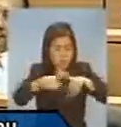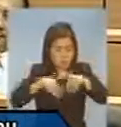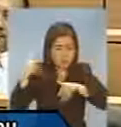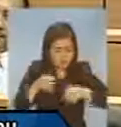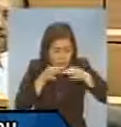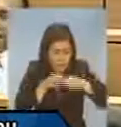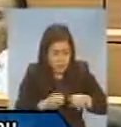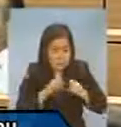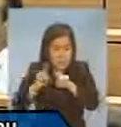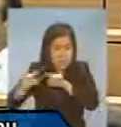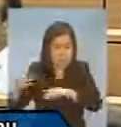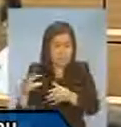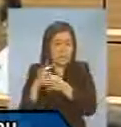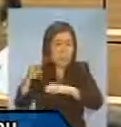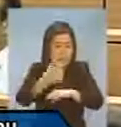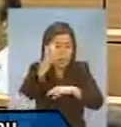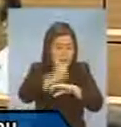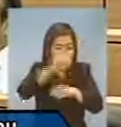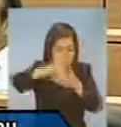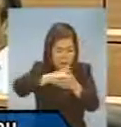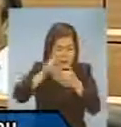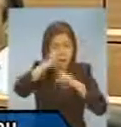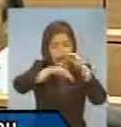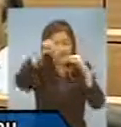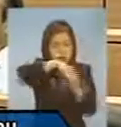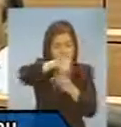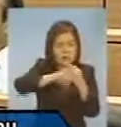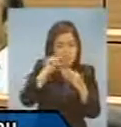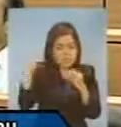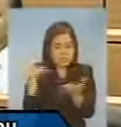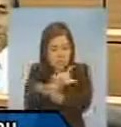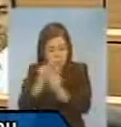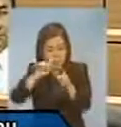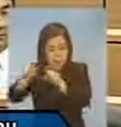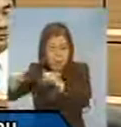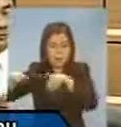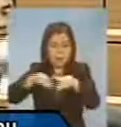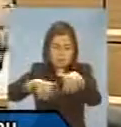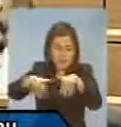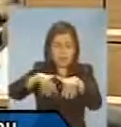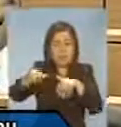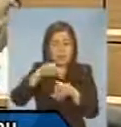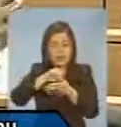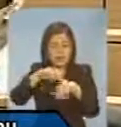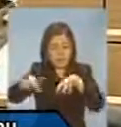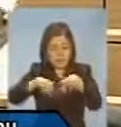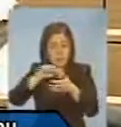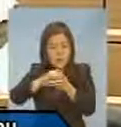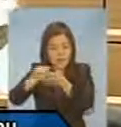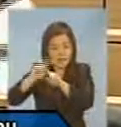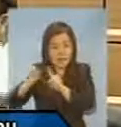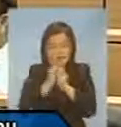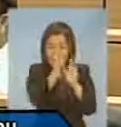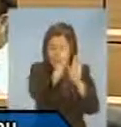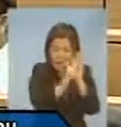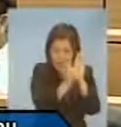2.2 ล้านล้านเนี่ยเจ้าของโปรเจกต์เลยเนี่ยก็คือคุณพันศักดิ์วิญญรัตน์นะอันนี้คุณไพบูลย์บอกนะสว.สรรหาเนี่ยบอกว่าตอนแรกเนี่ยเ